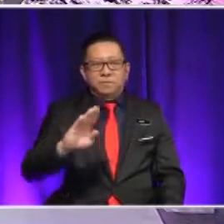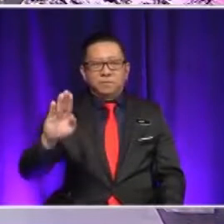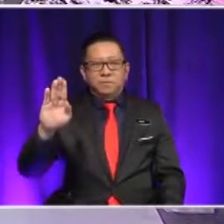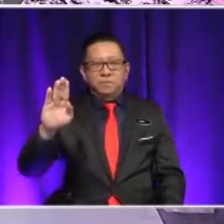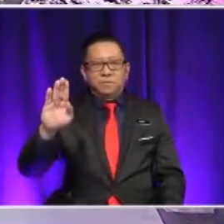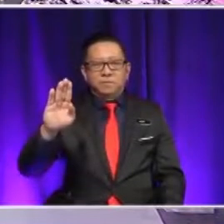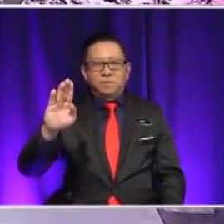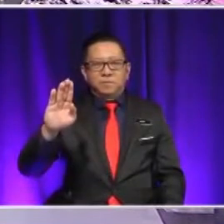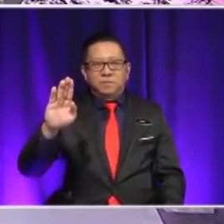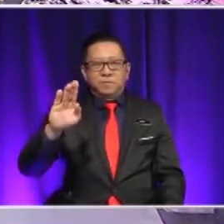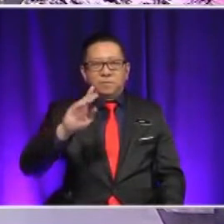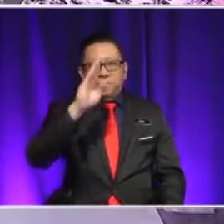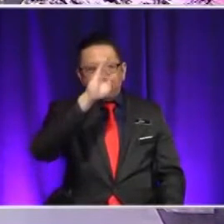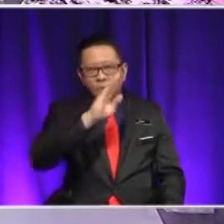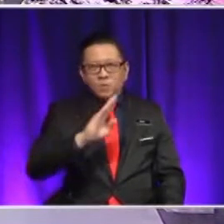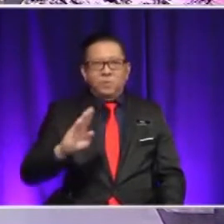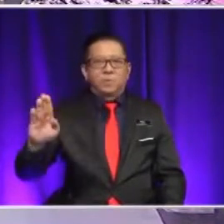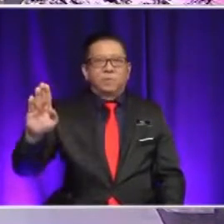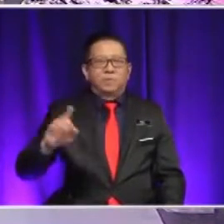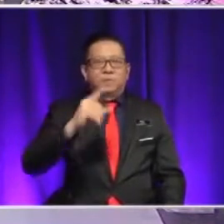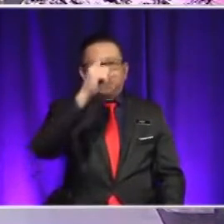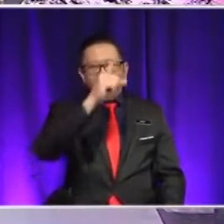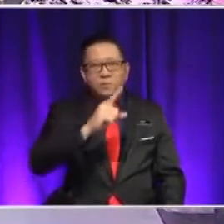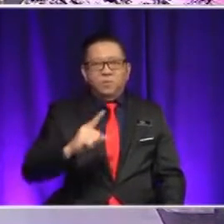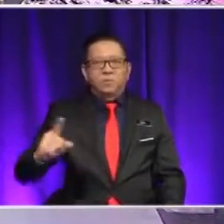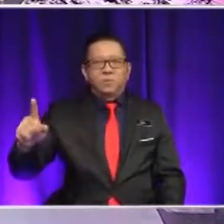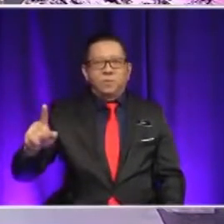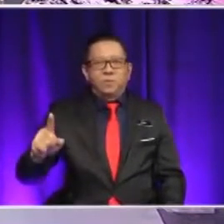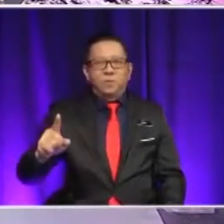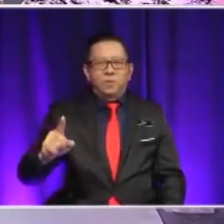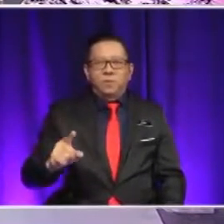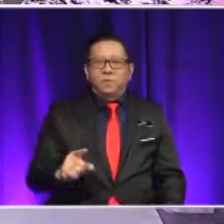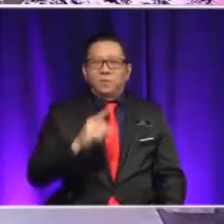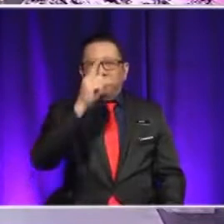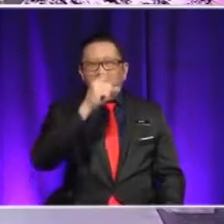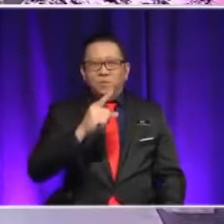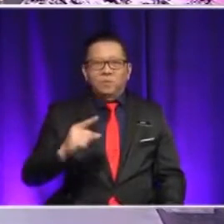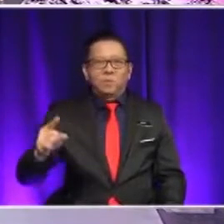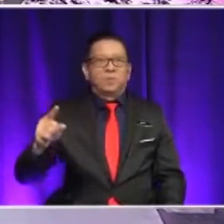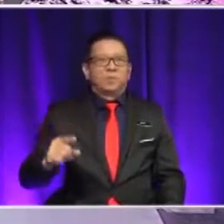turgay lagi ah lagi ah uh wa-mu